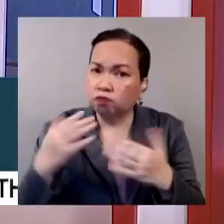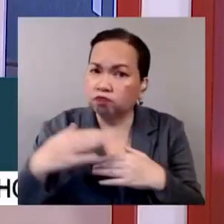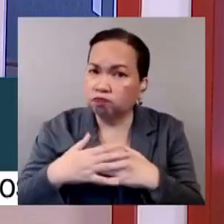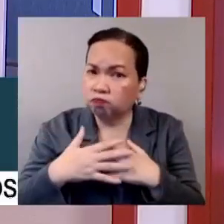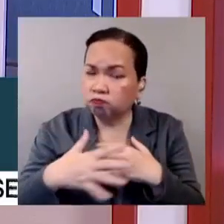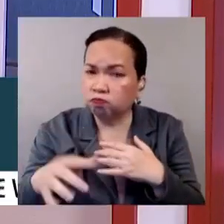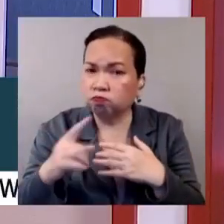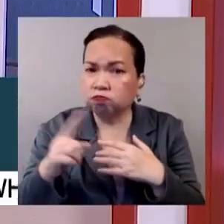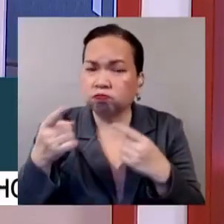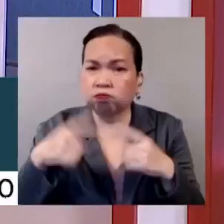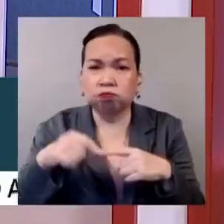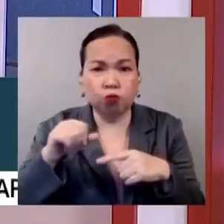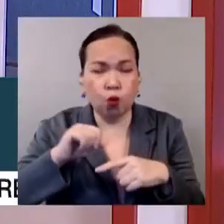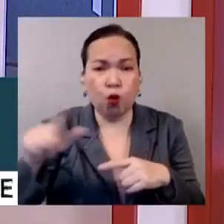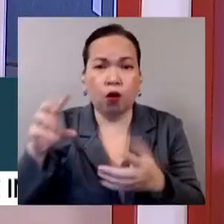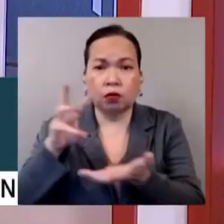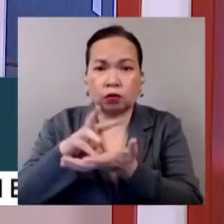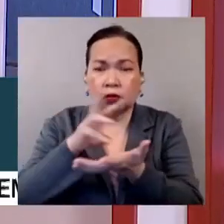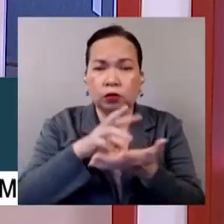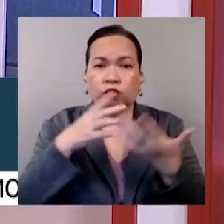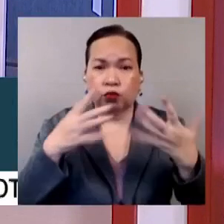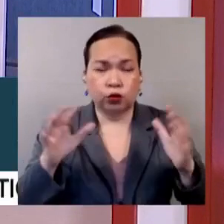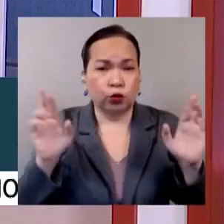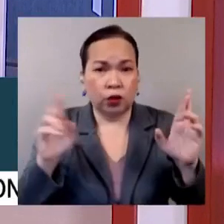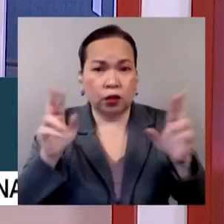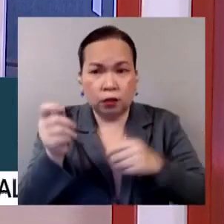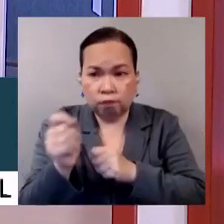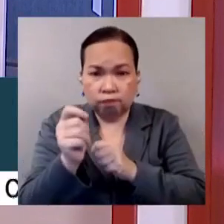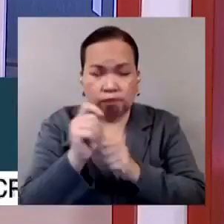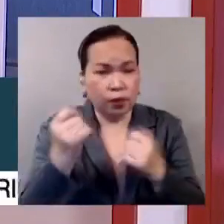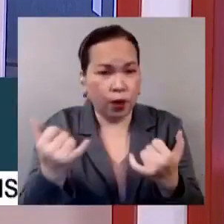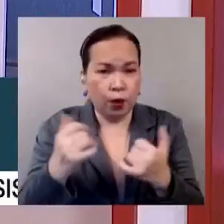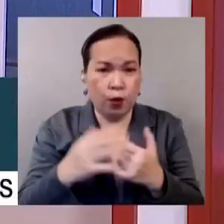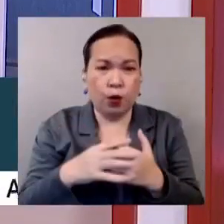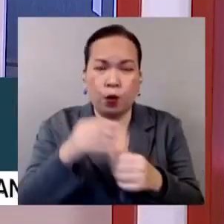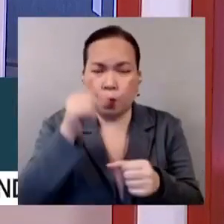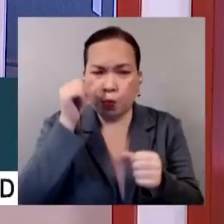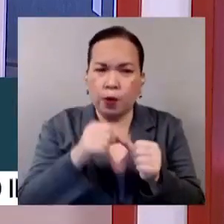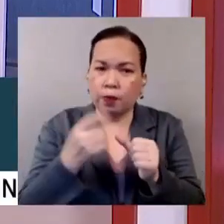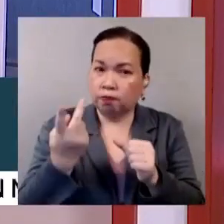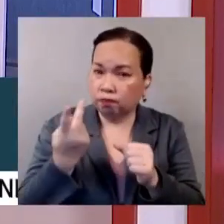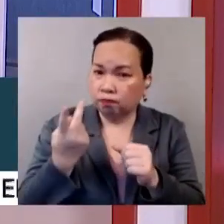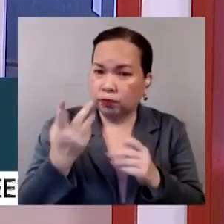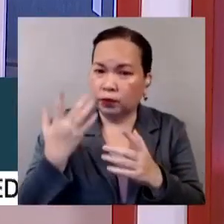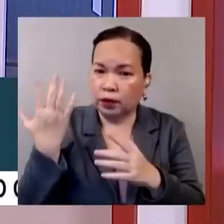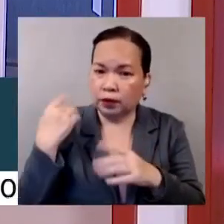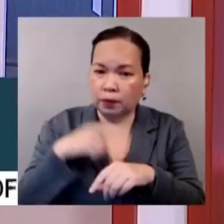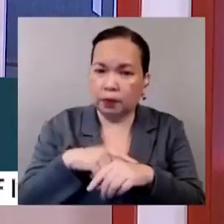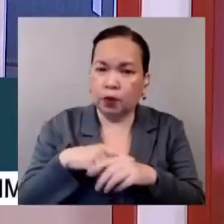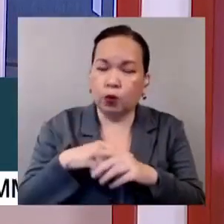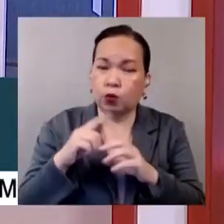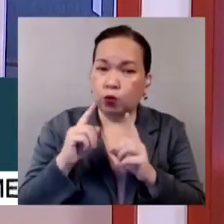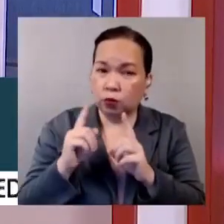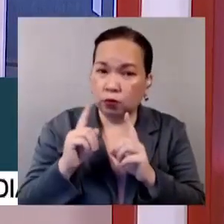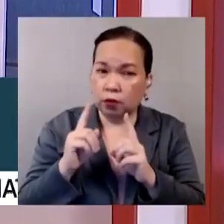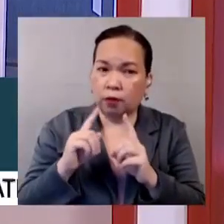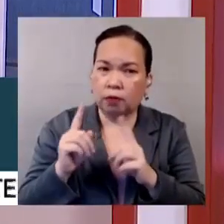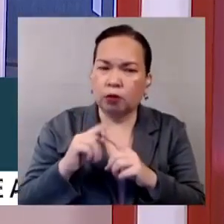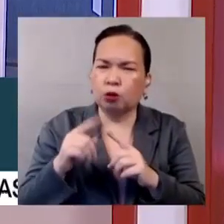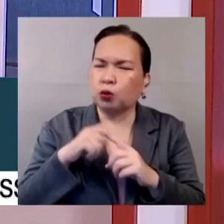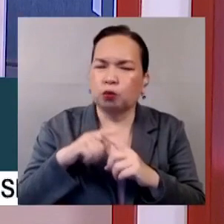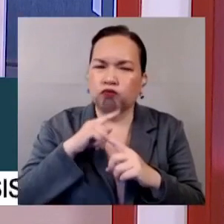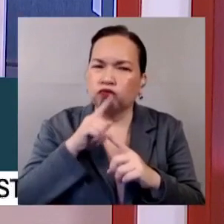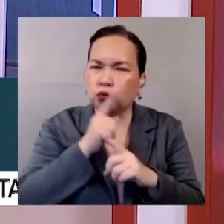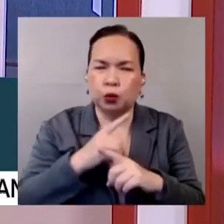all towns in Oriental Mindoro? Because the last time we spoke, naalala ko po na sinasabi ninyo matindi ang epekto